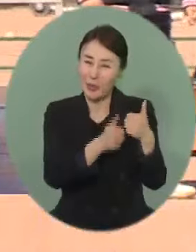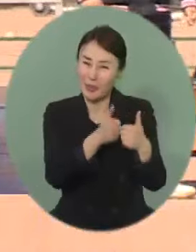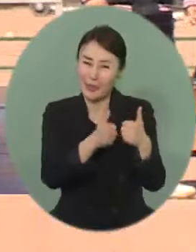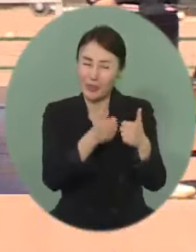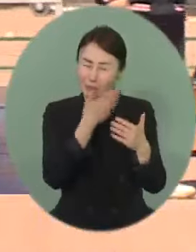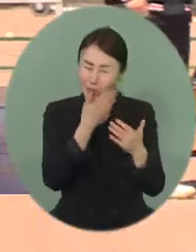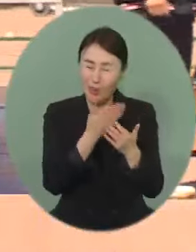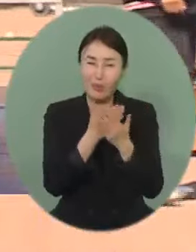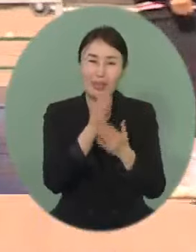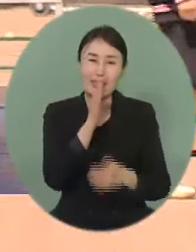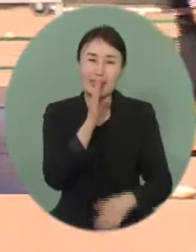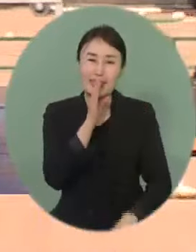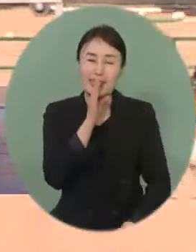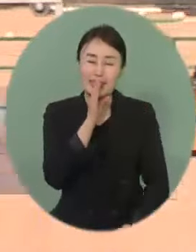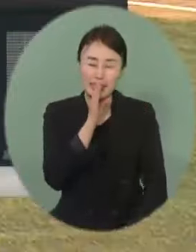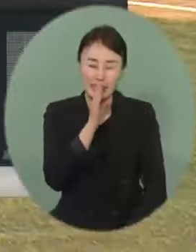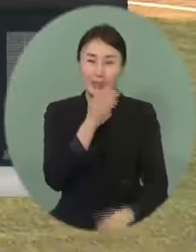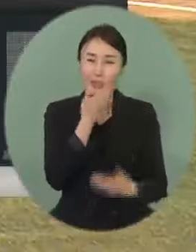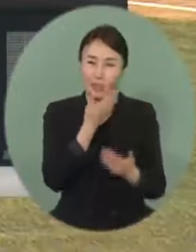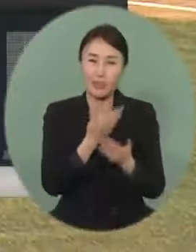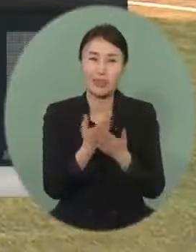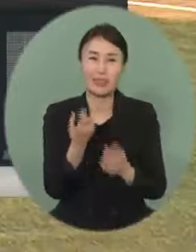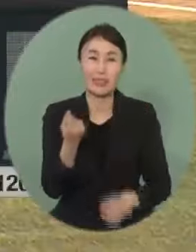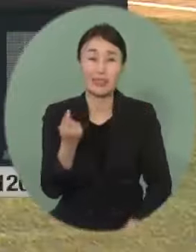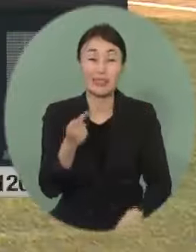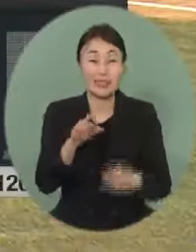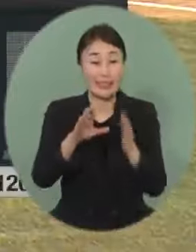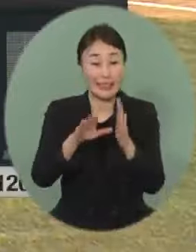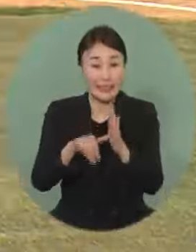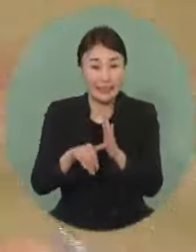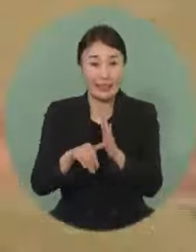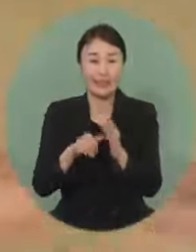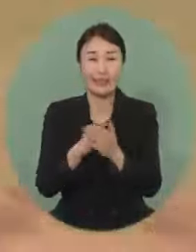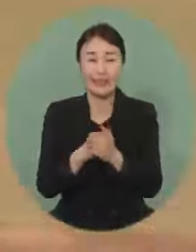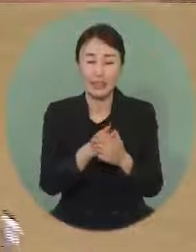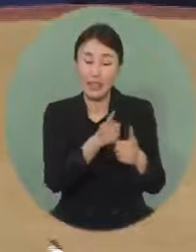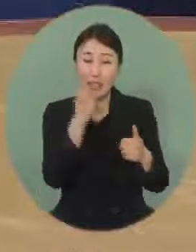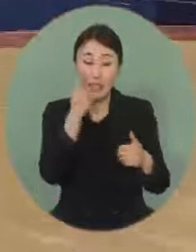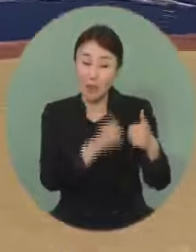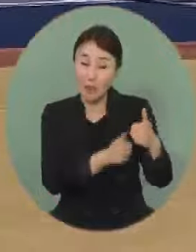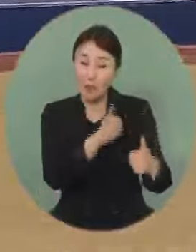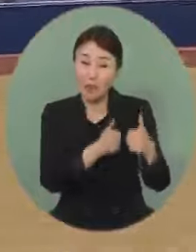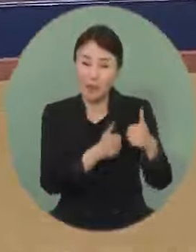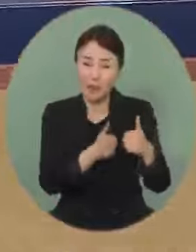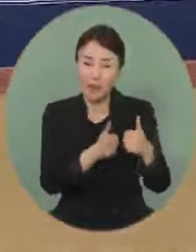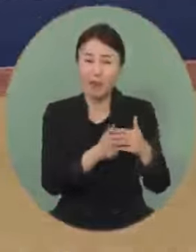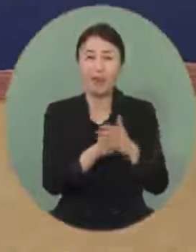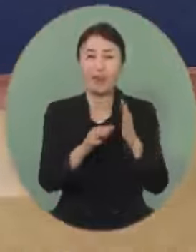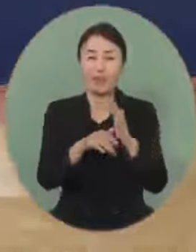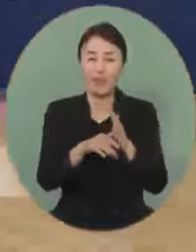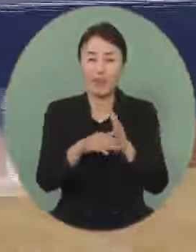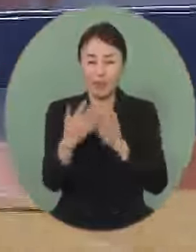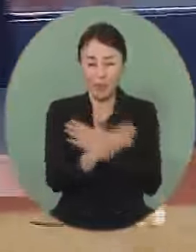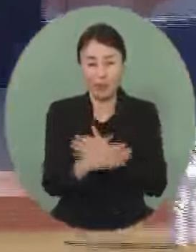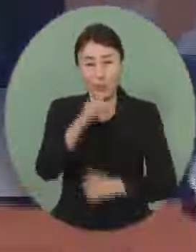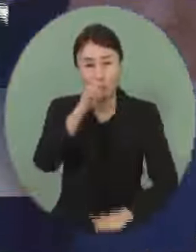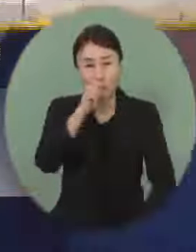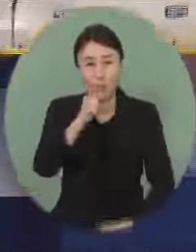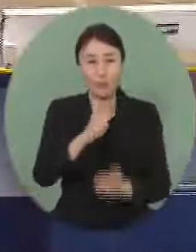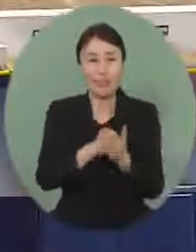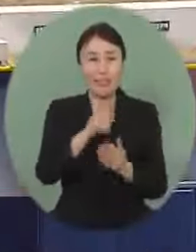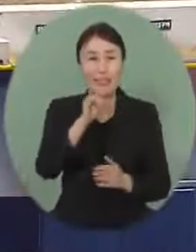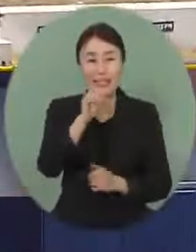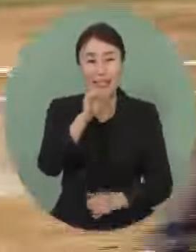굉장히 중요하게 생각을 하고 있습니다. 또 그때까지는 시범 경기에서 좋은 컨디션을 보인 이우성과